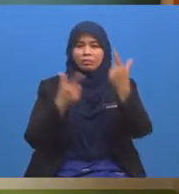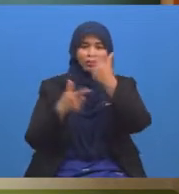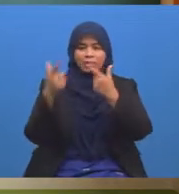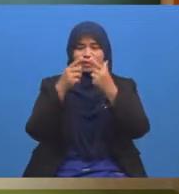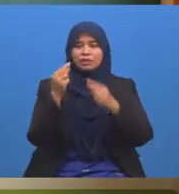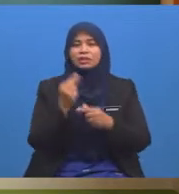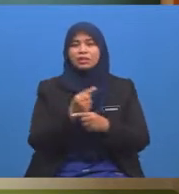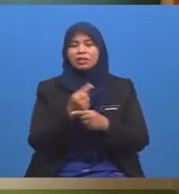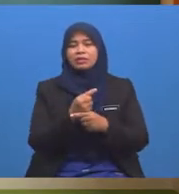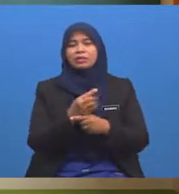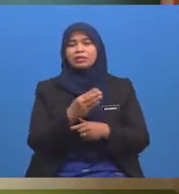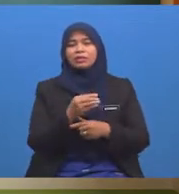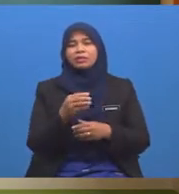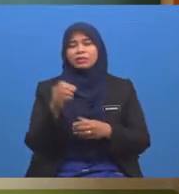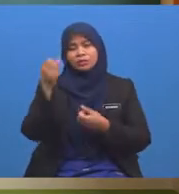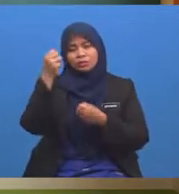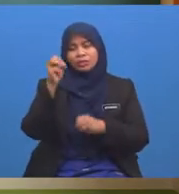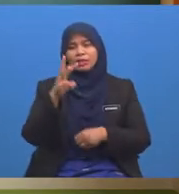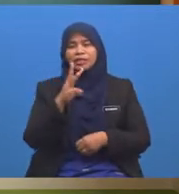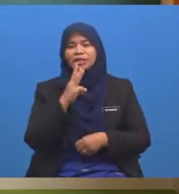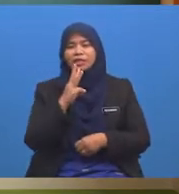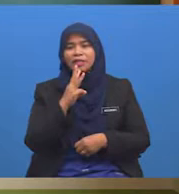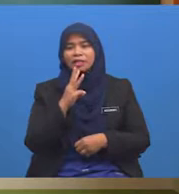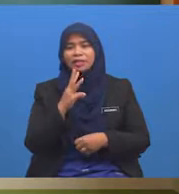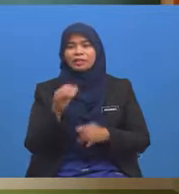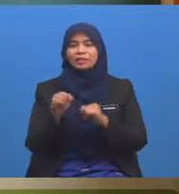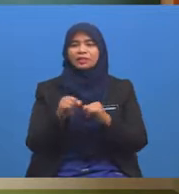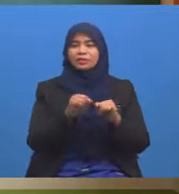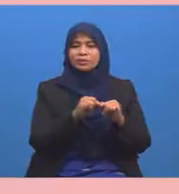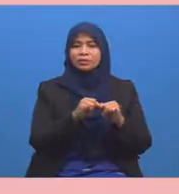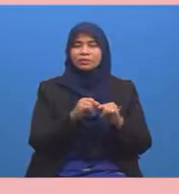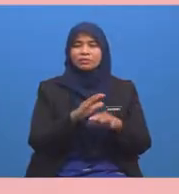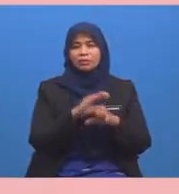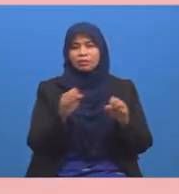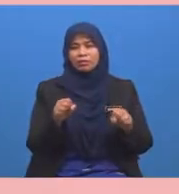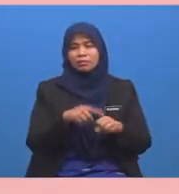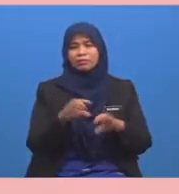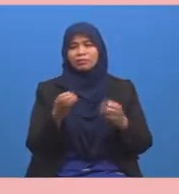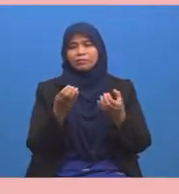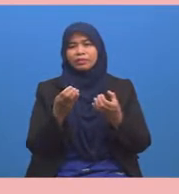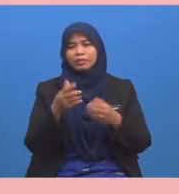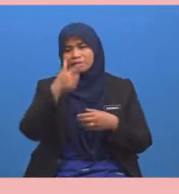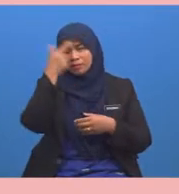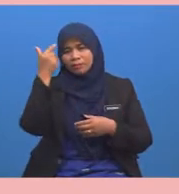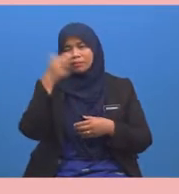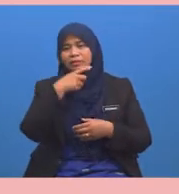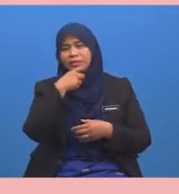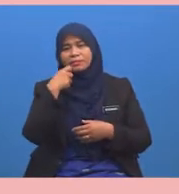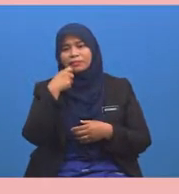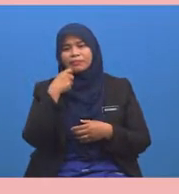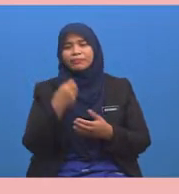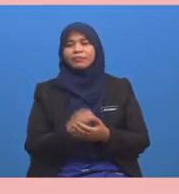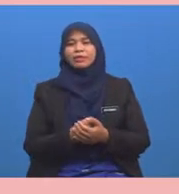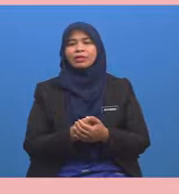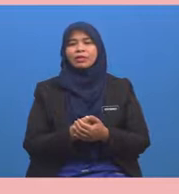menyebabkan sukan air terkesan akibat daripada kekurangan air. Malah, kelancaran operasi